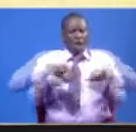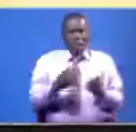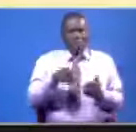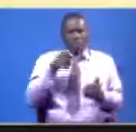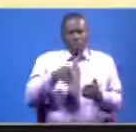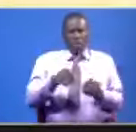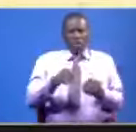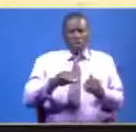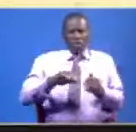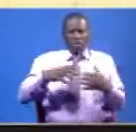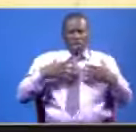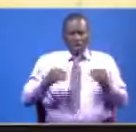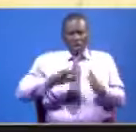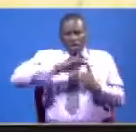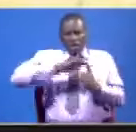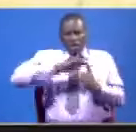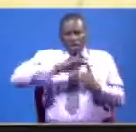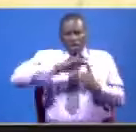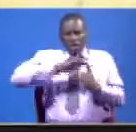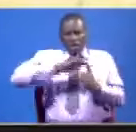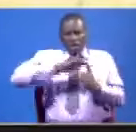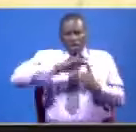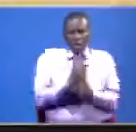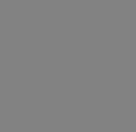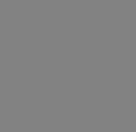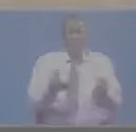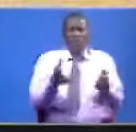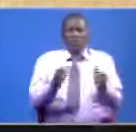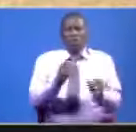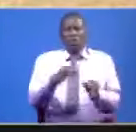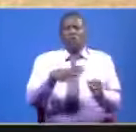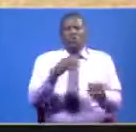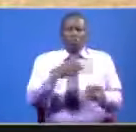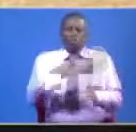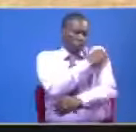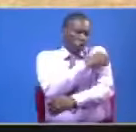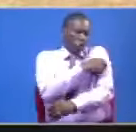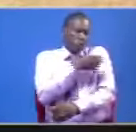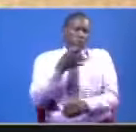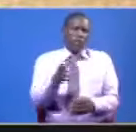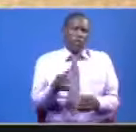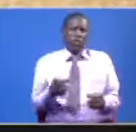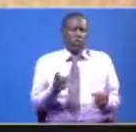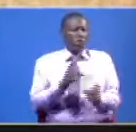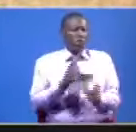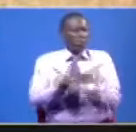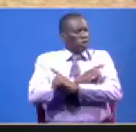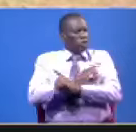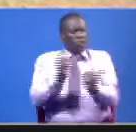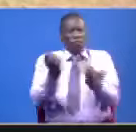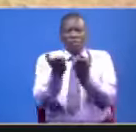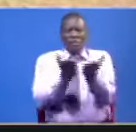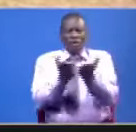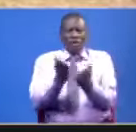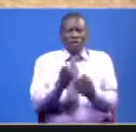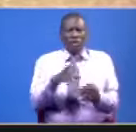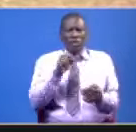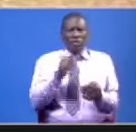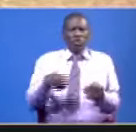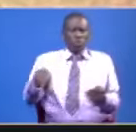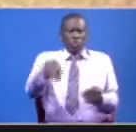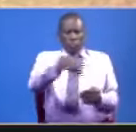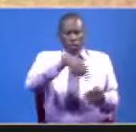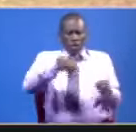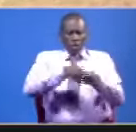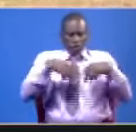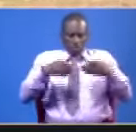wa bima ya afya inavyoendelezwa. Saa hii ukienda kwa health center zetu hakuna kupata huduma. Kwa hivyo sisi kama